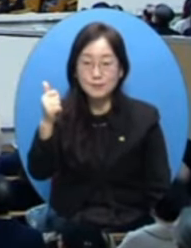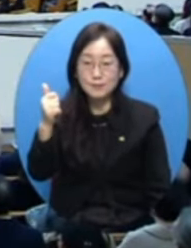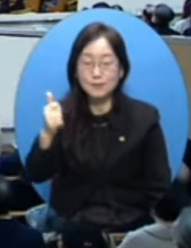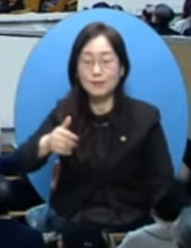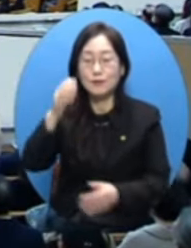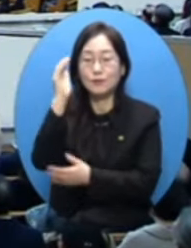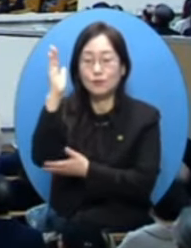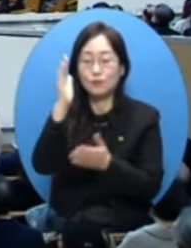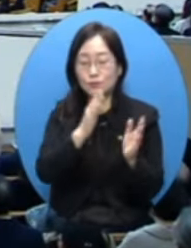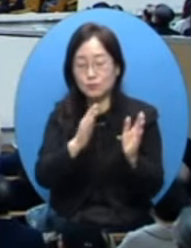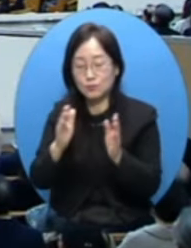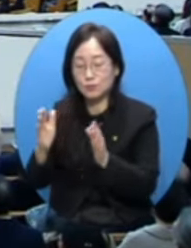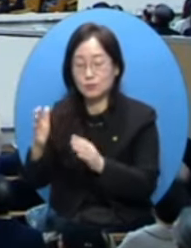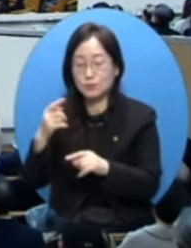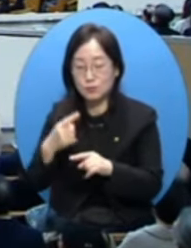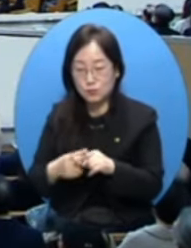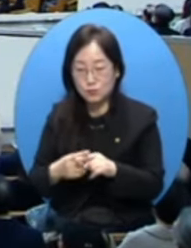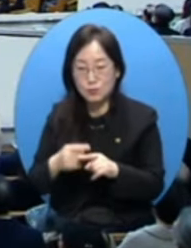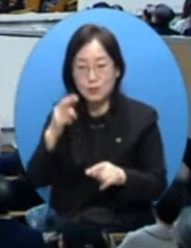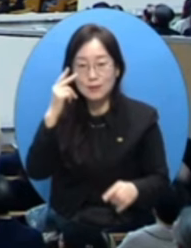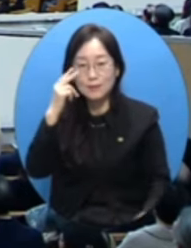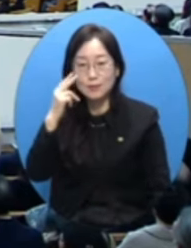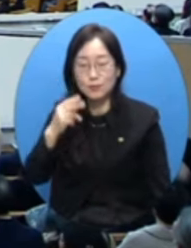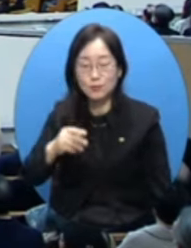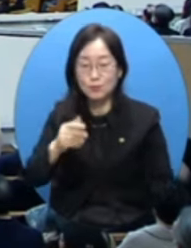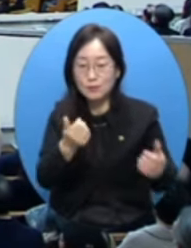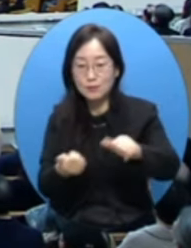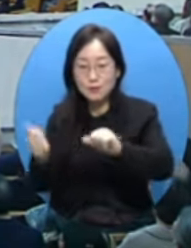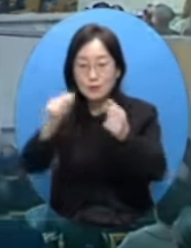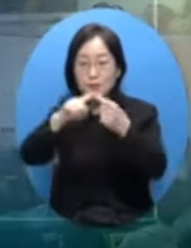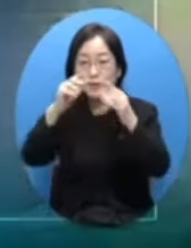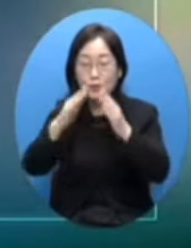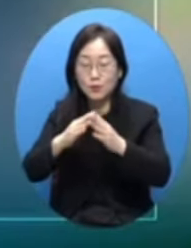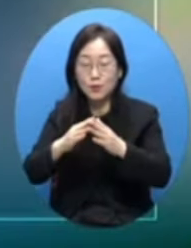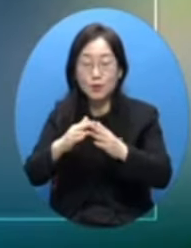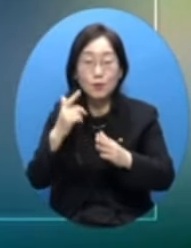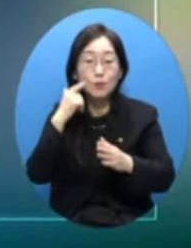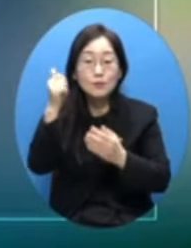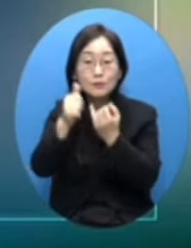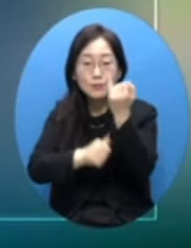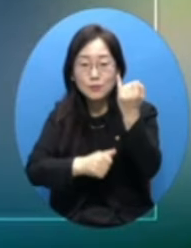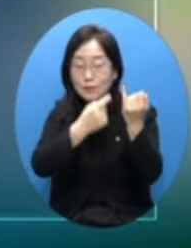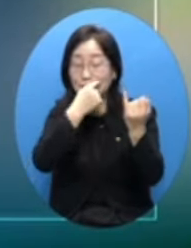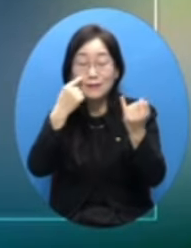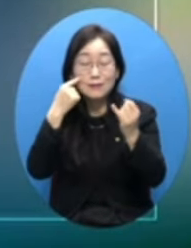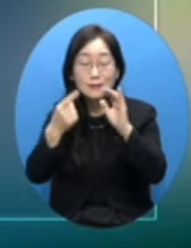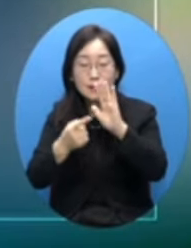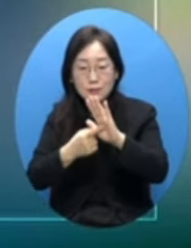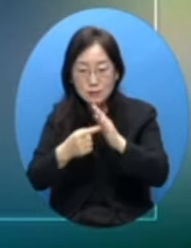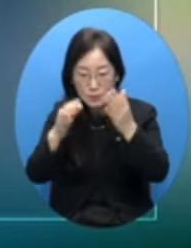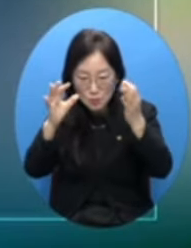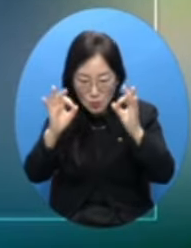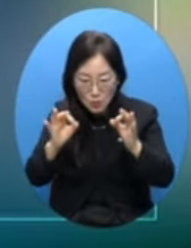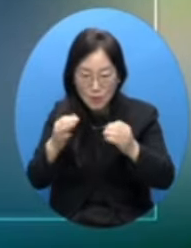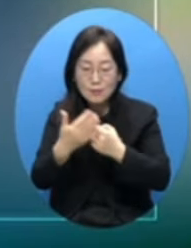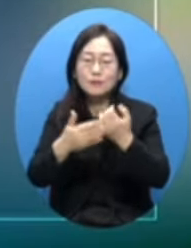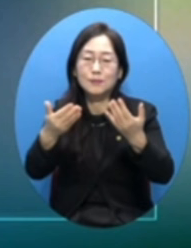설교를 준비하면서 미국 침례교회 목사님 사모님 간증으로 크게 은혜를 받았는데